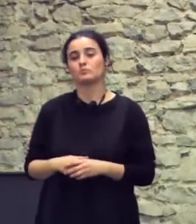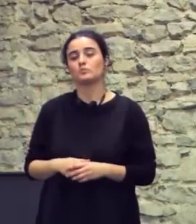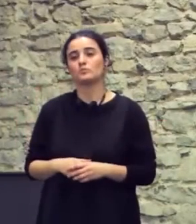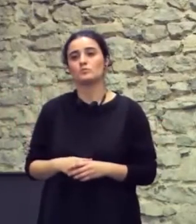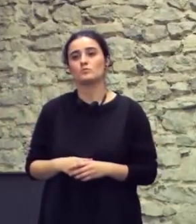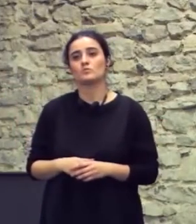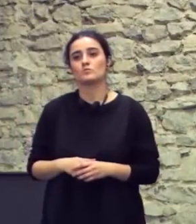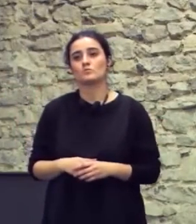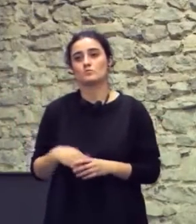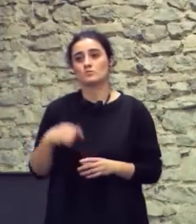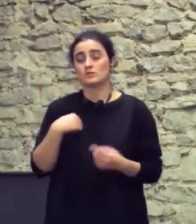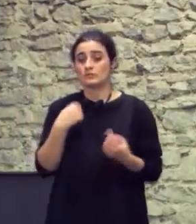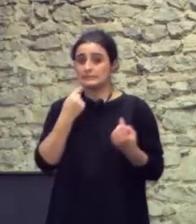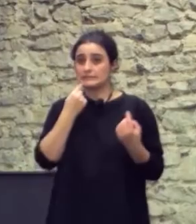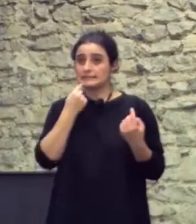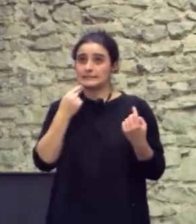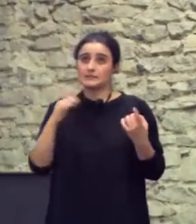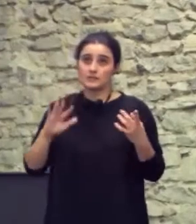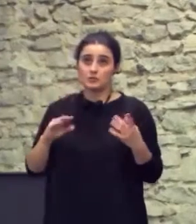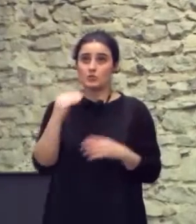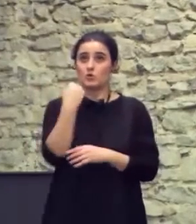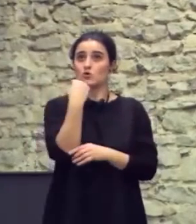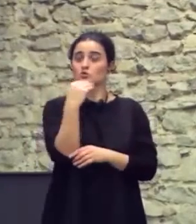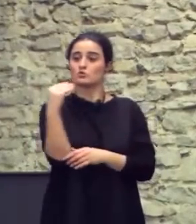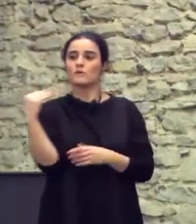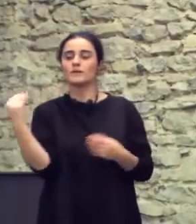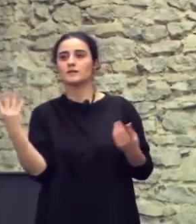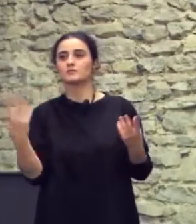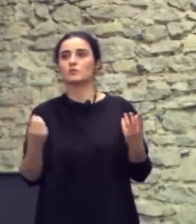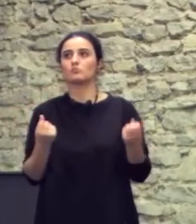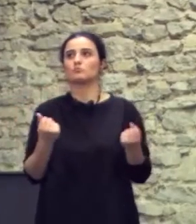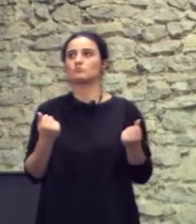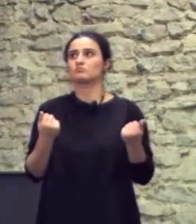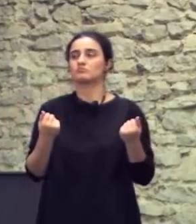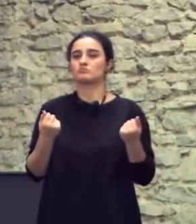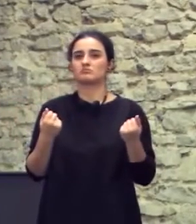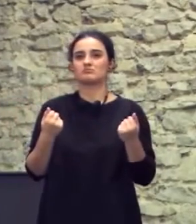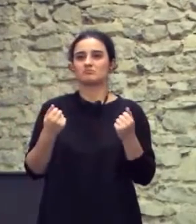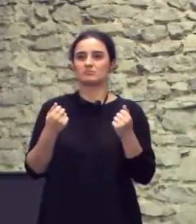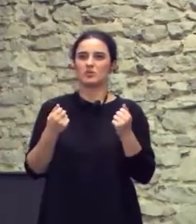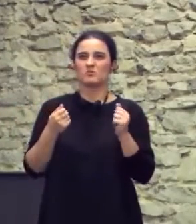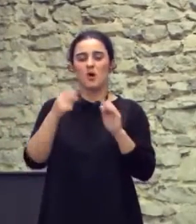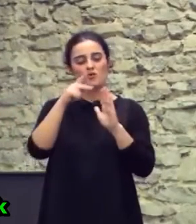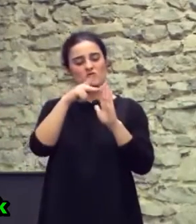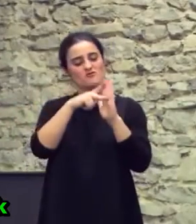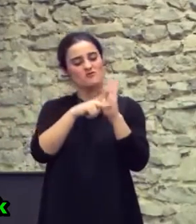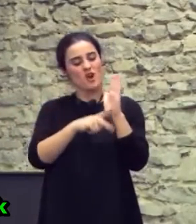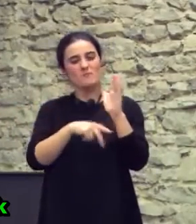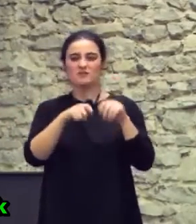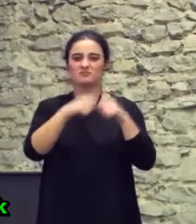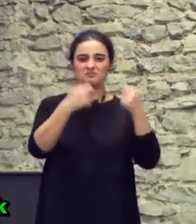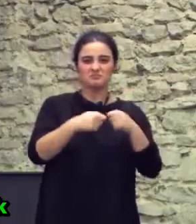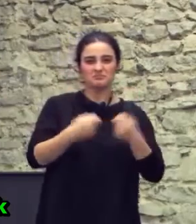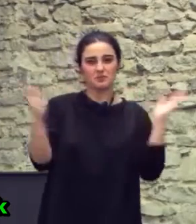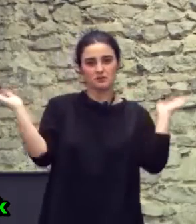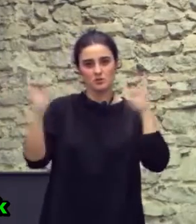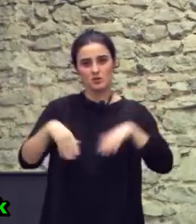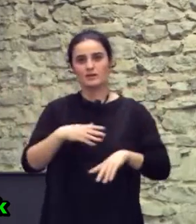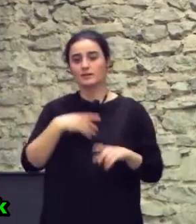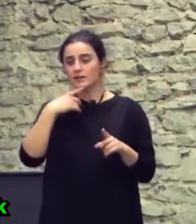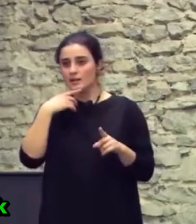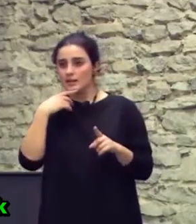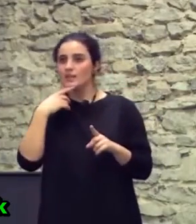Esango nuke, gazteak ez dabiltzala inongo pautatik desbideratzen. Bullying homofobikoa